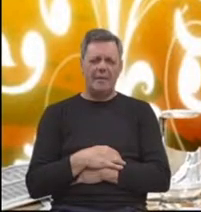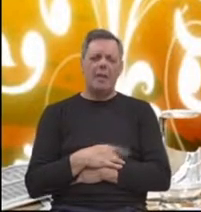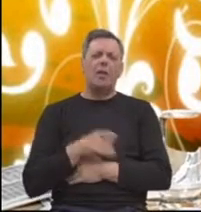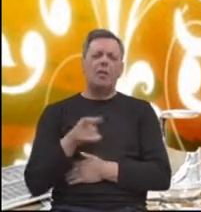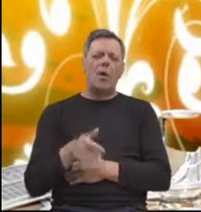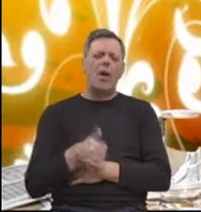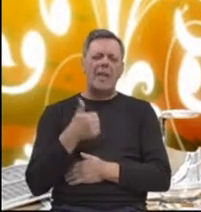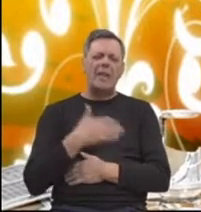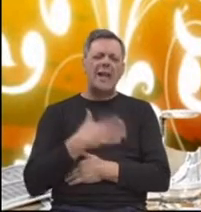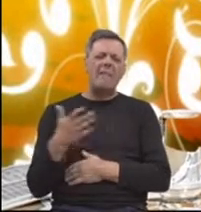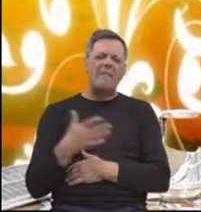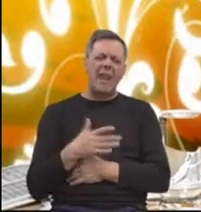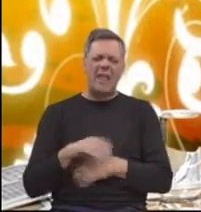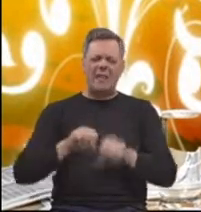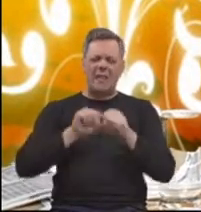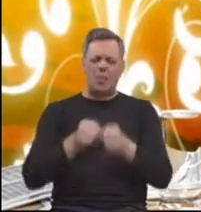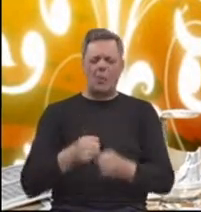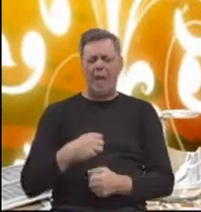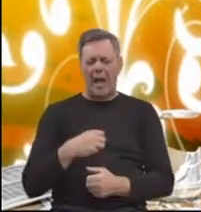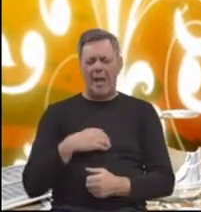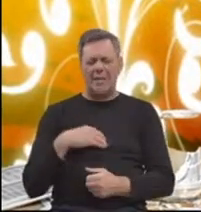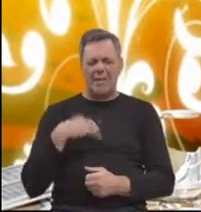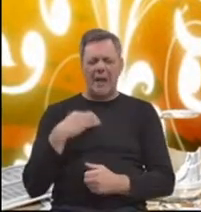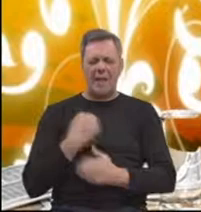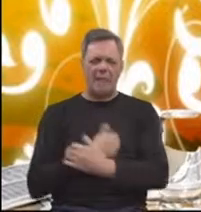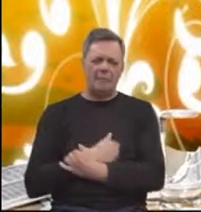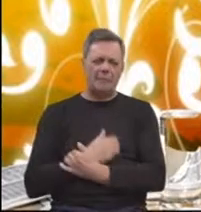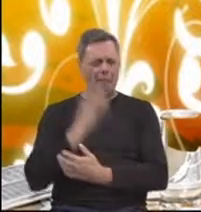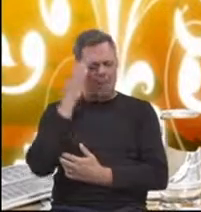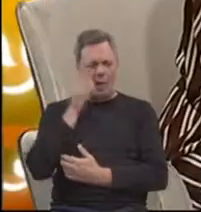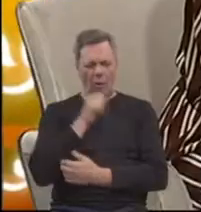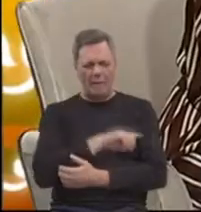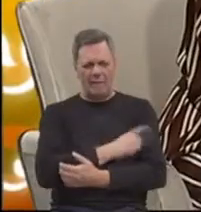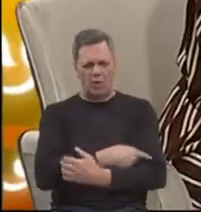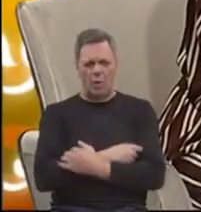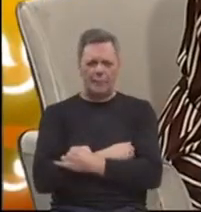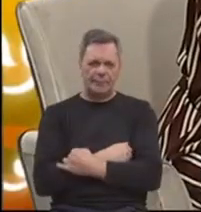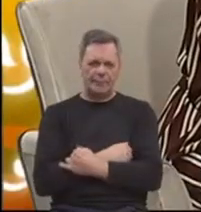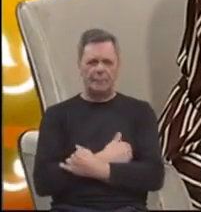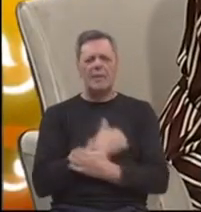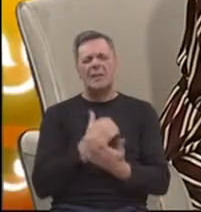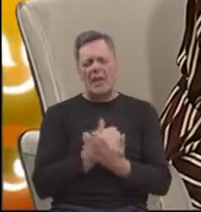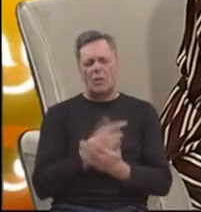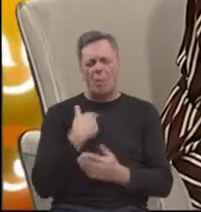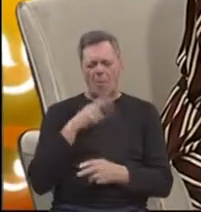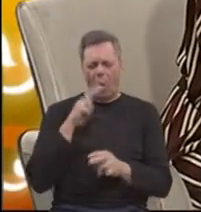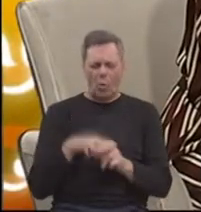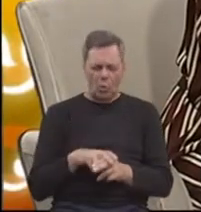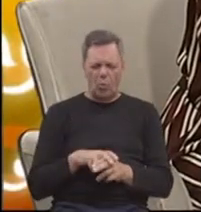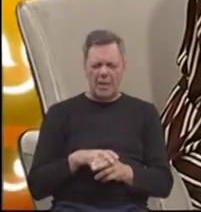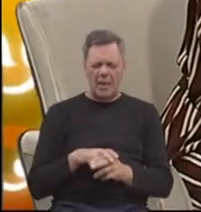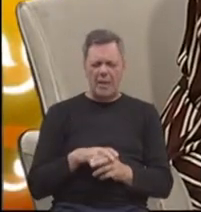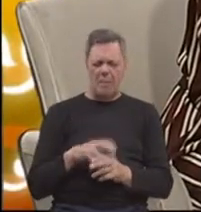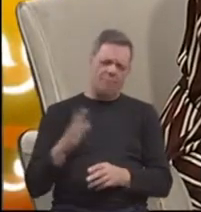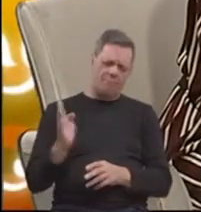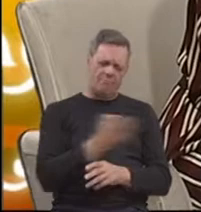je to jedna velika destrukcija zdravlja. Pa, i mentalnog i fizičkog. Zato smo ove godine na kongresu nutricionista odlučili malo i demistificirati